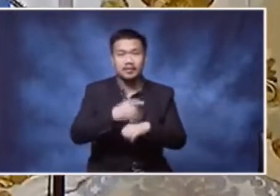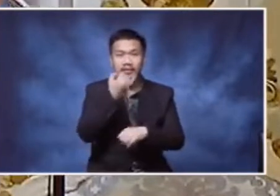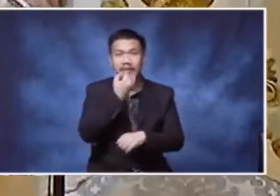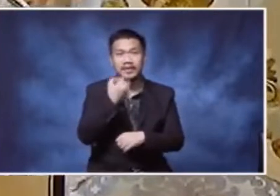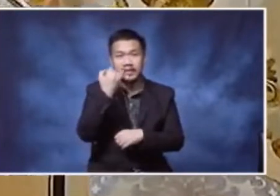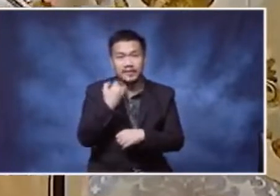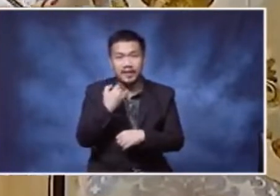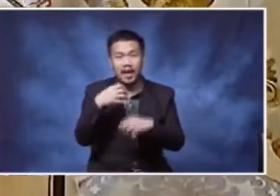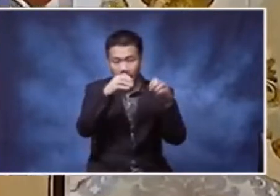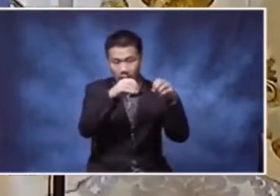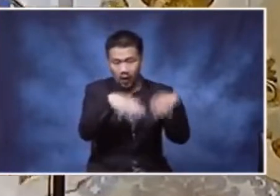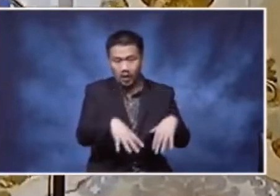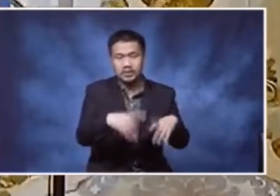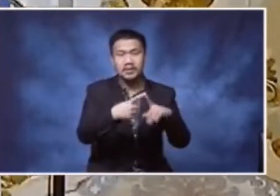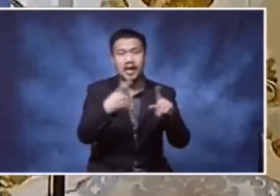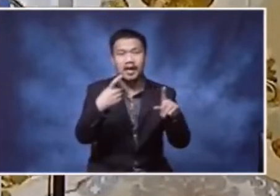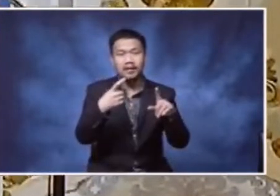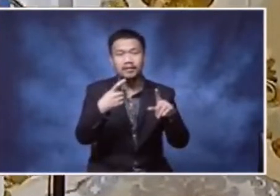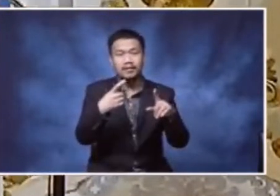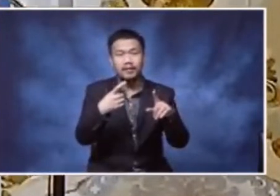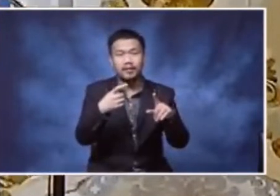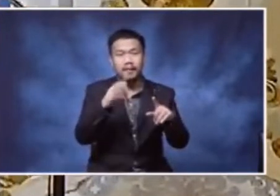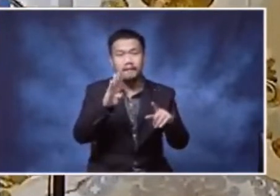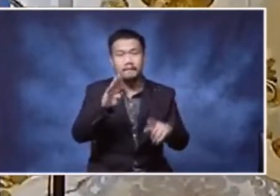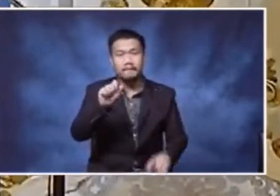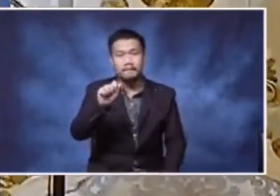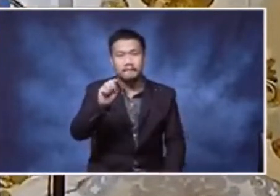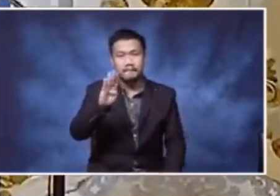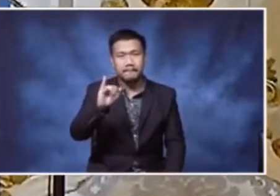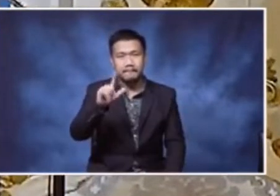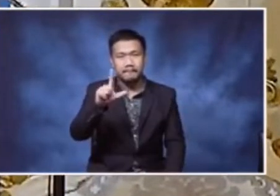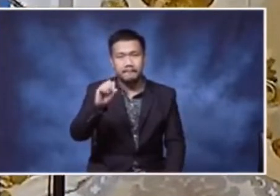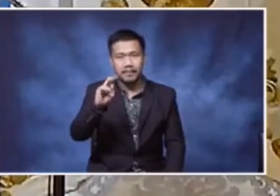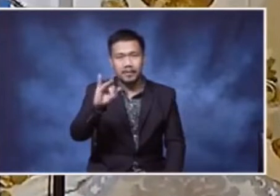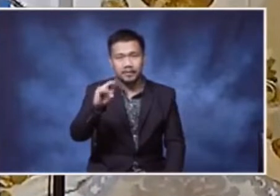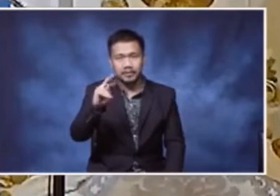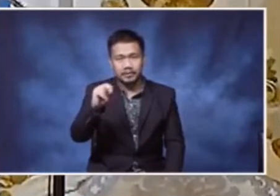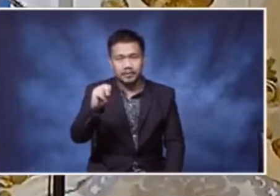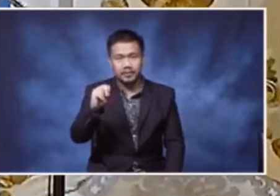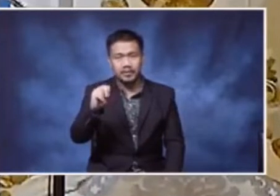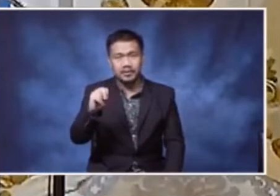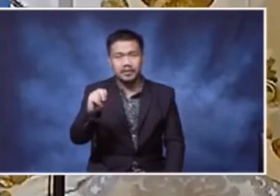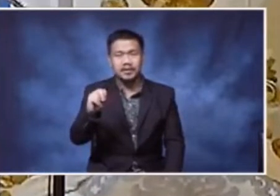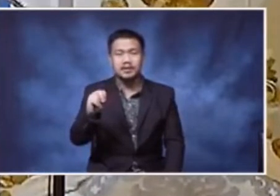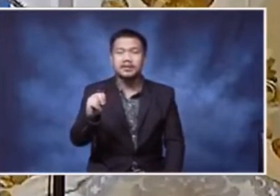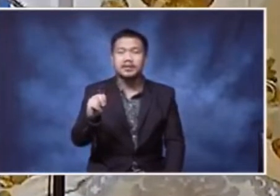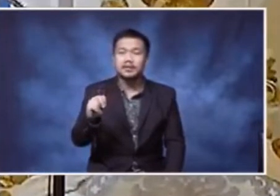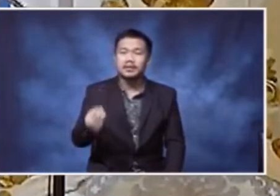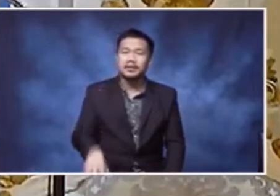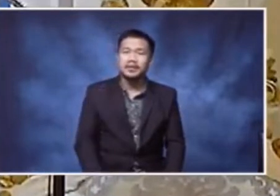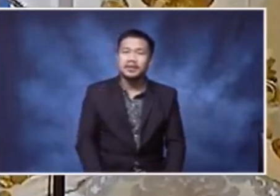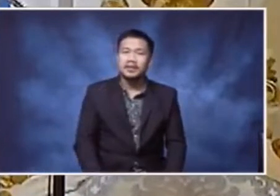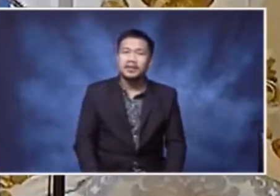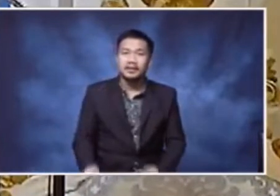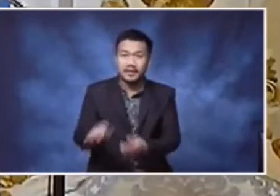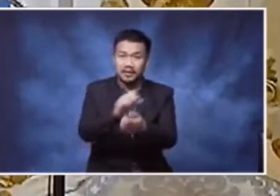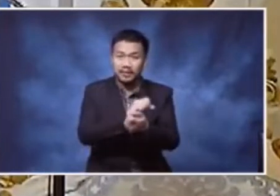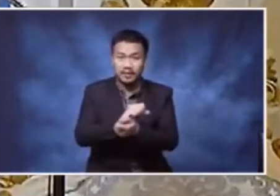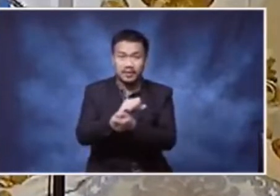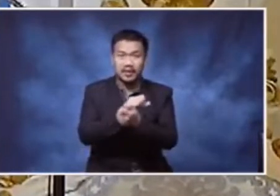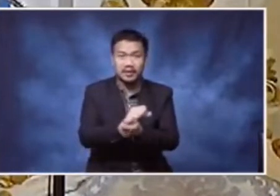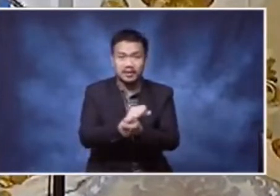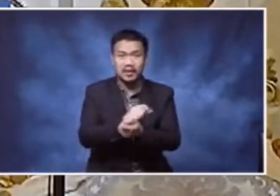Wala na silang hari. Ang namumuno sa kanila ay mga punong pari na lang, mga punong saserdote. Pero